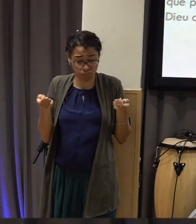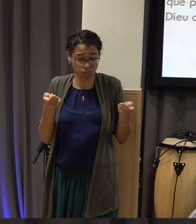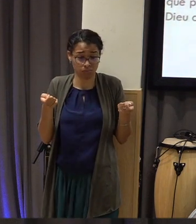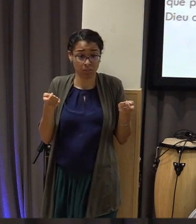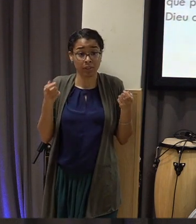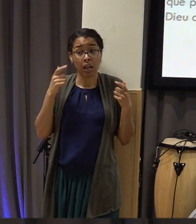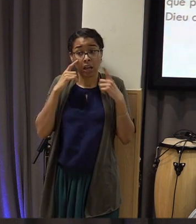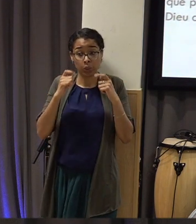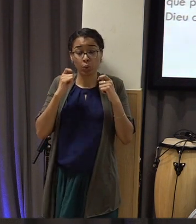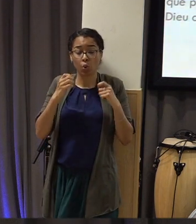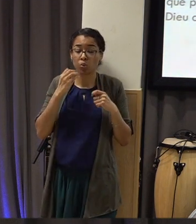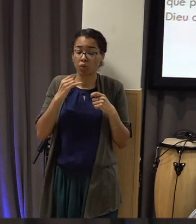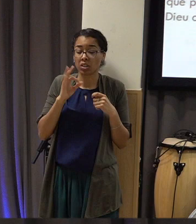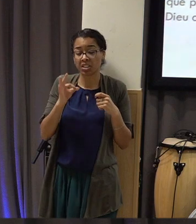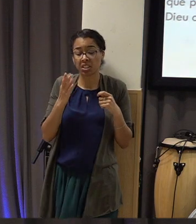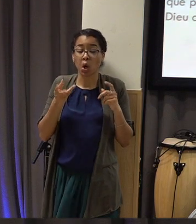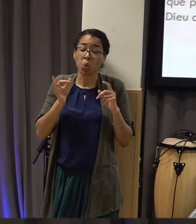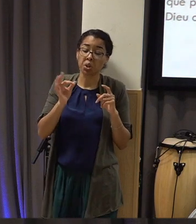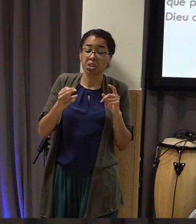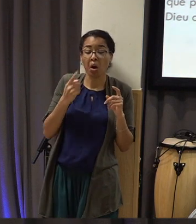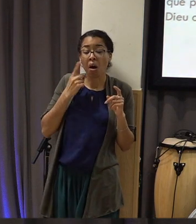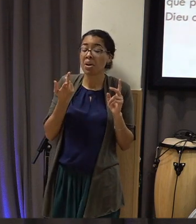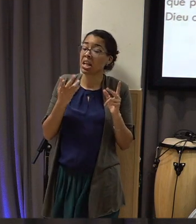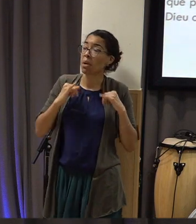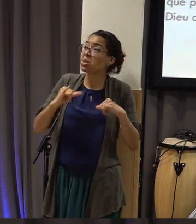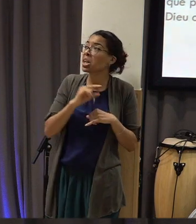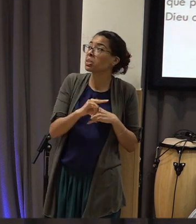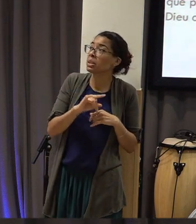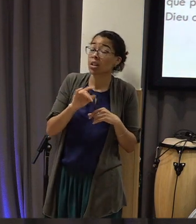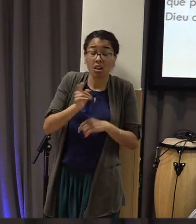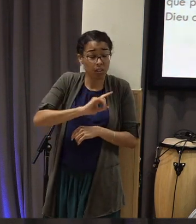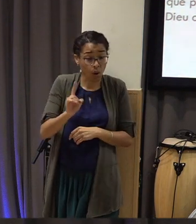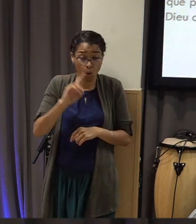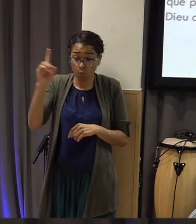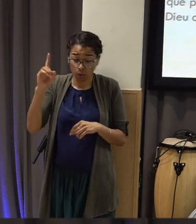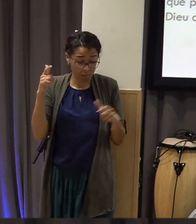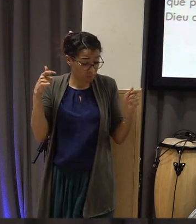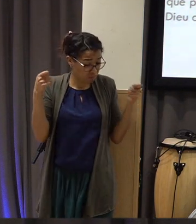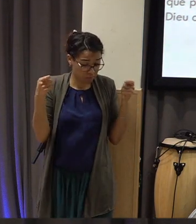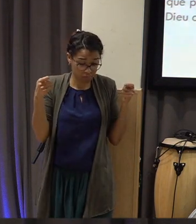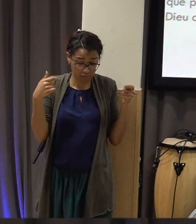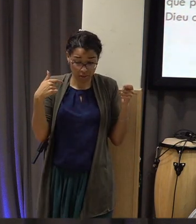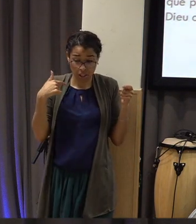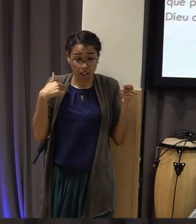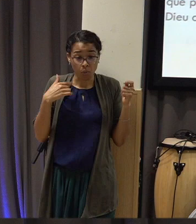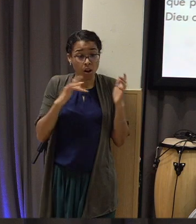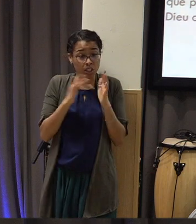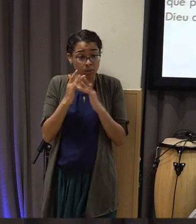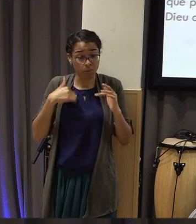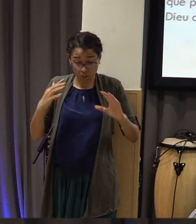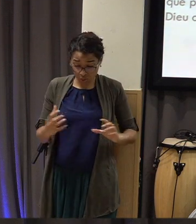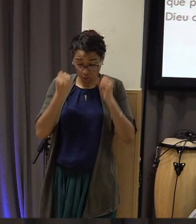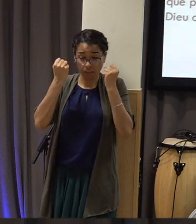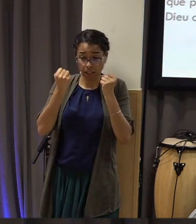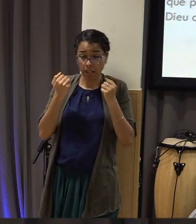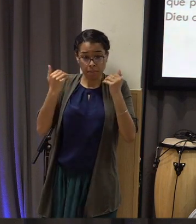Attention aux doctrines où on nous dit, oui, non, il y a telle puissance. Non, non, non, non. Moi je suis serein en Jésus. Même